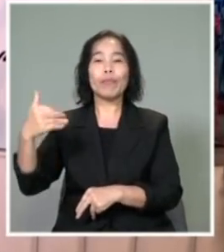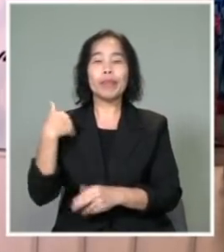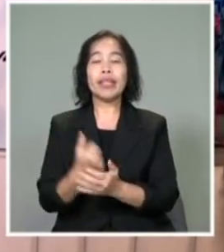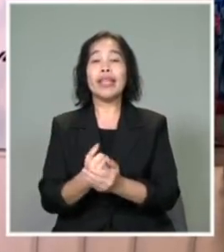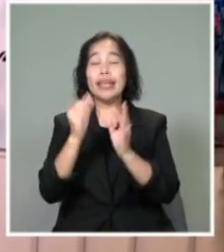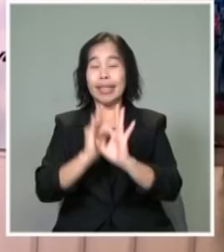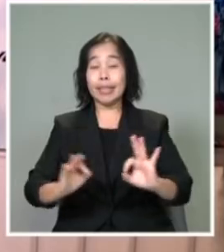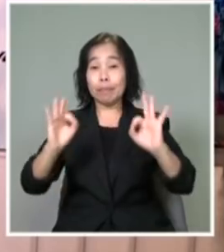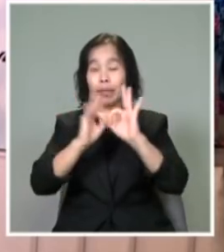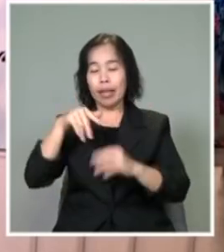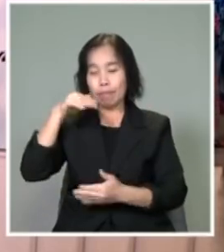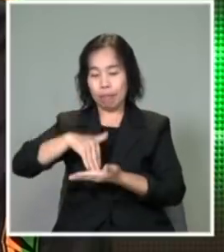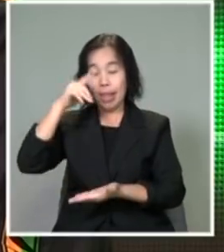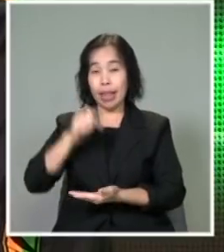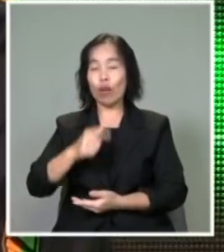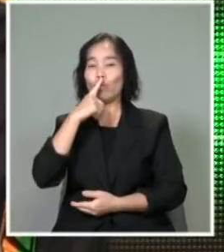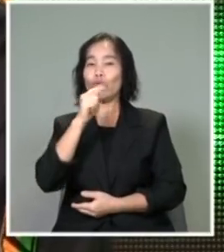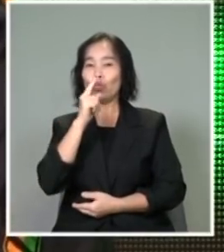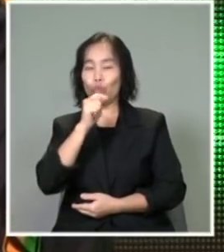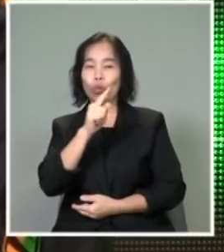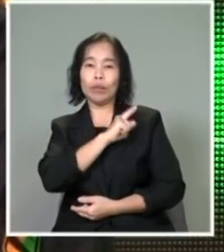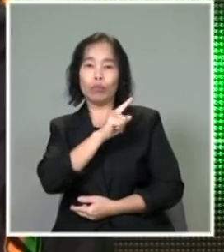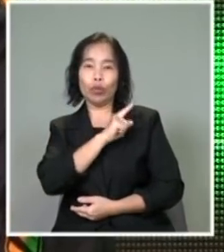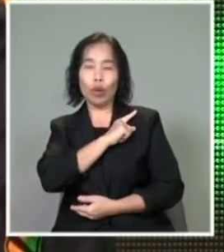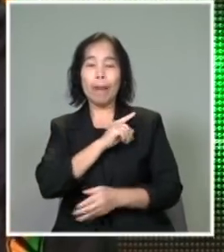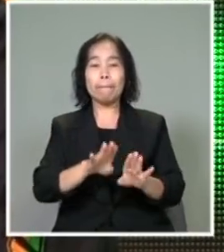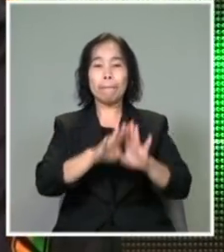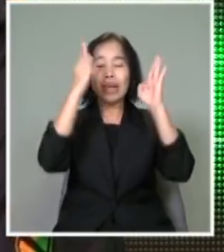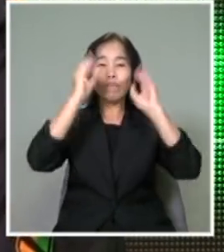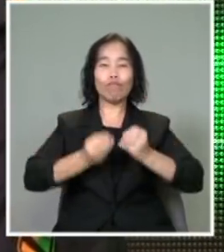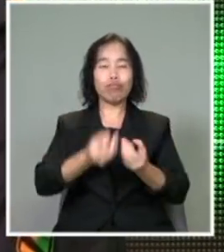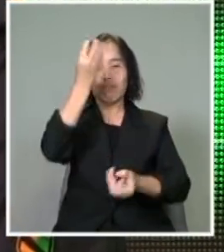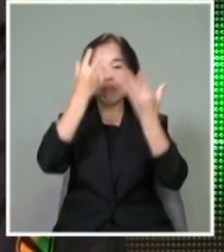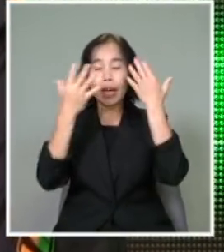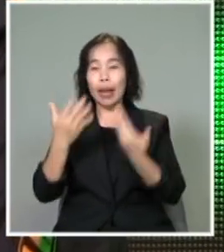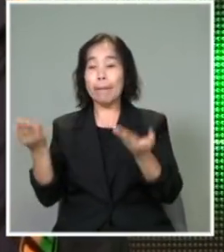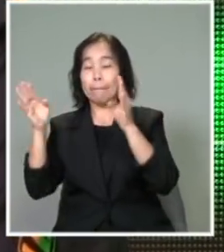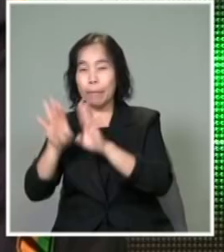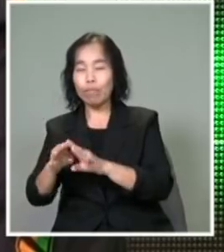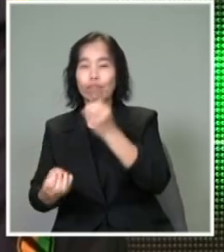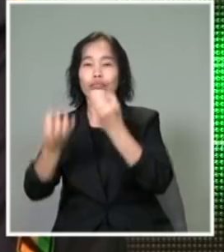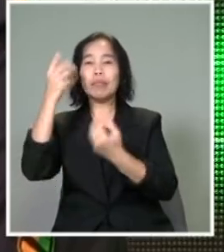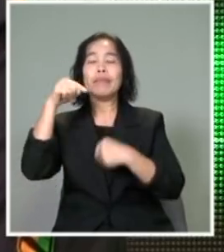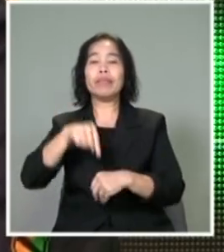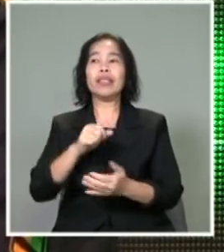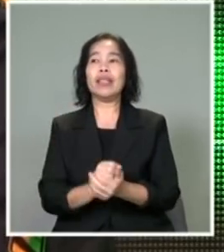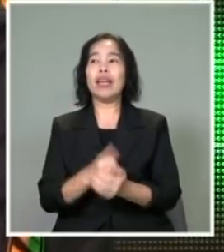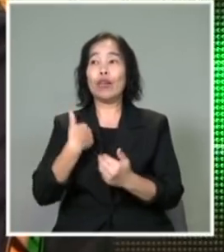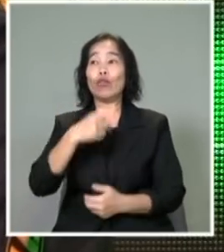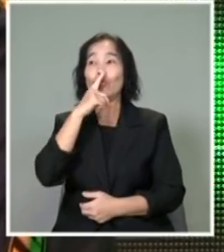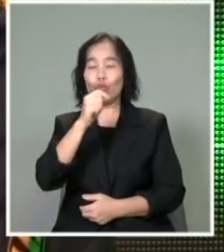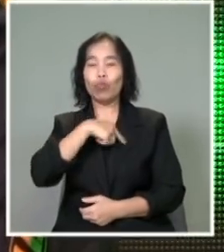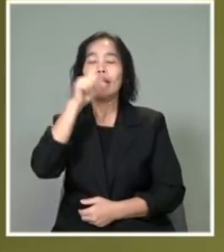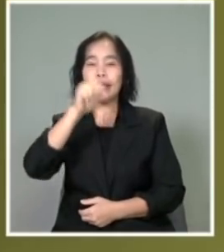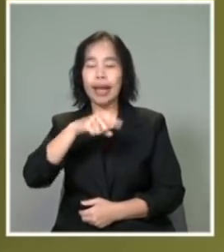ช่อง True 24นะครับในวันเปิดและวันปิดนะครับคือวันที่9และวันที่16นั่นเอง ครับก็ทรูฟอร์ยูของเรานะครับก็